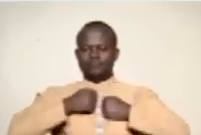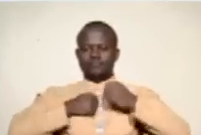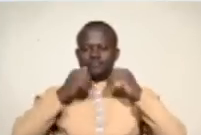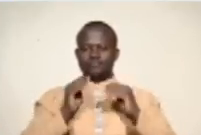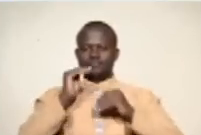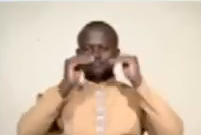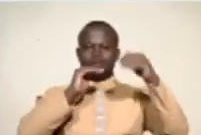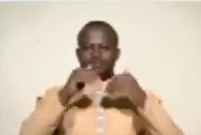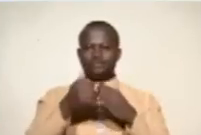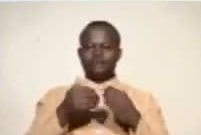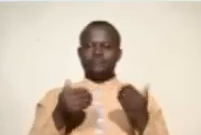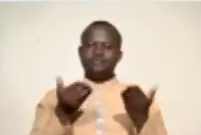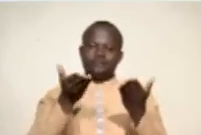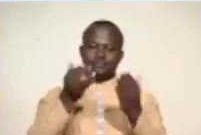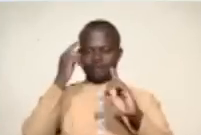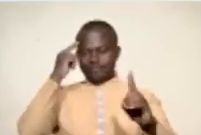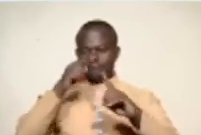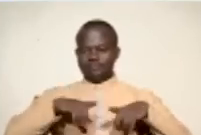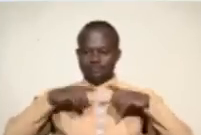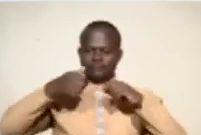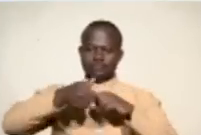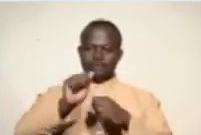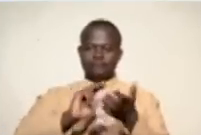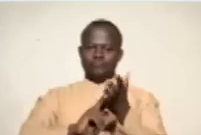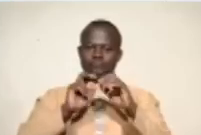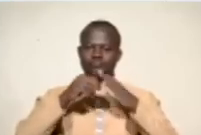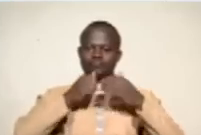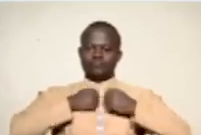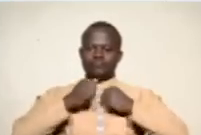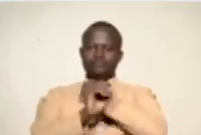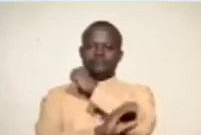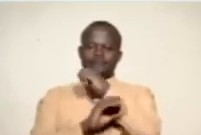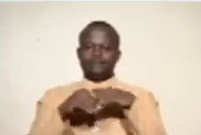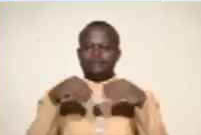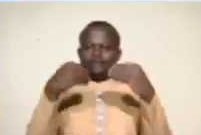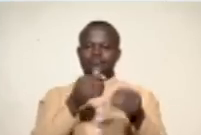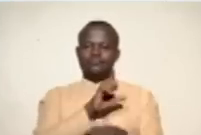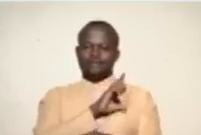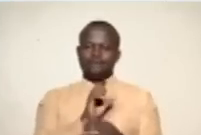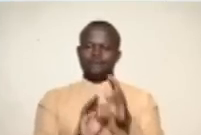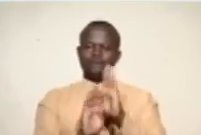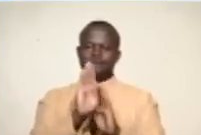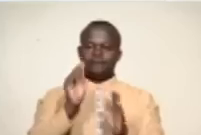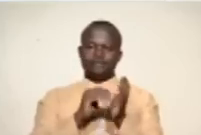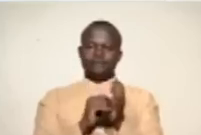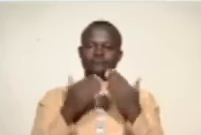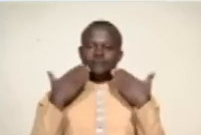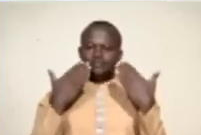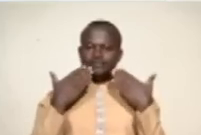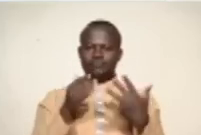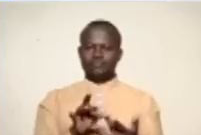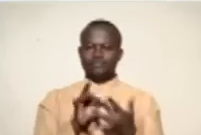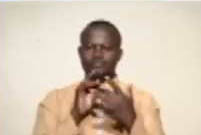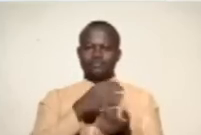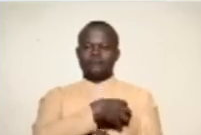mu rwego rwo gutura kandi bagamije kwibeshaho bemeza ko u Rwanda ari igihugu kibaha amahirwe yo kwiteza imbere bagashima by'umwihariko